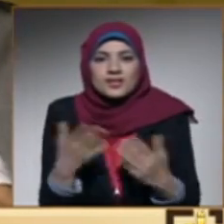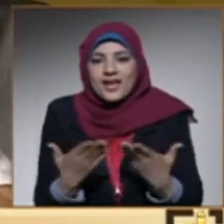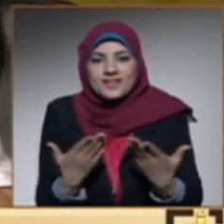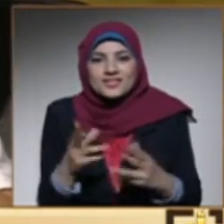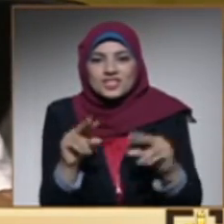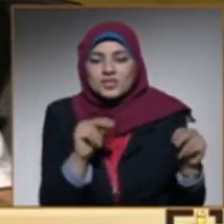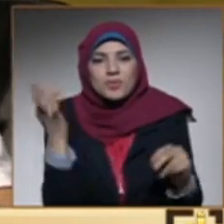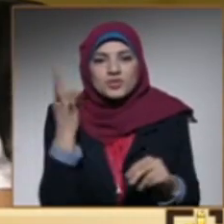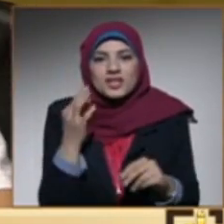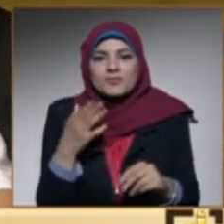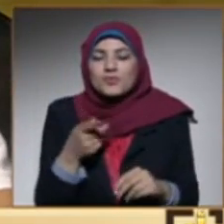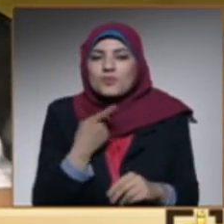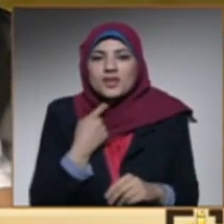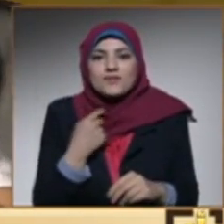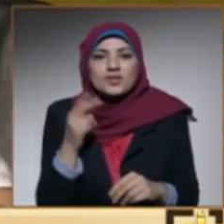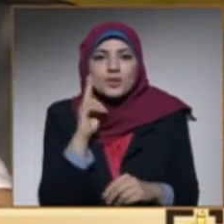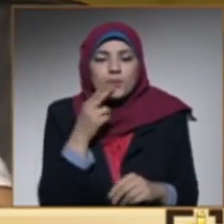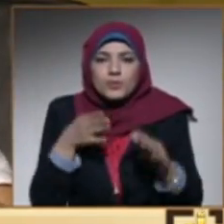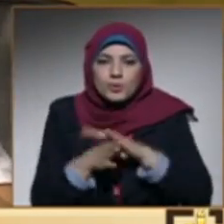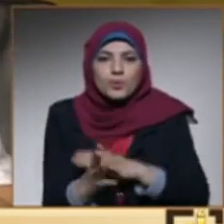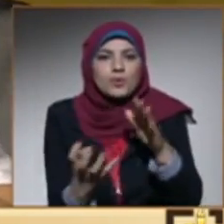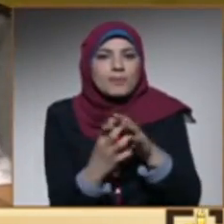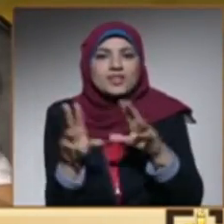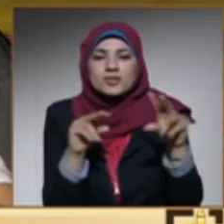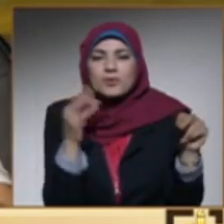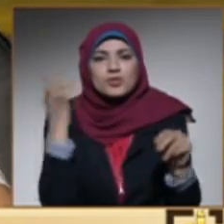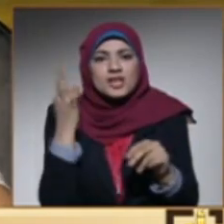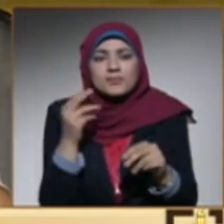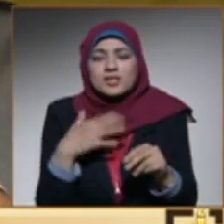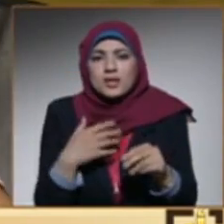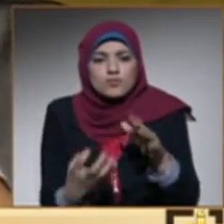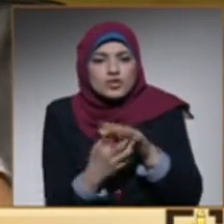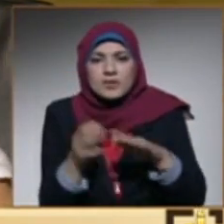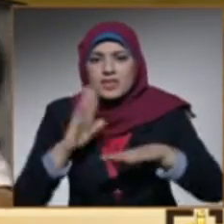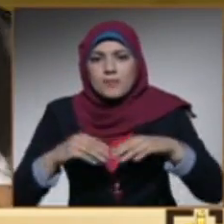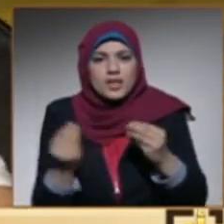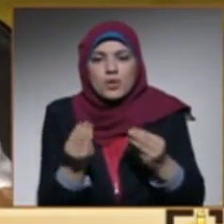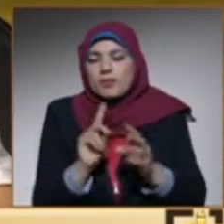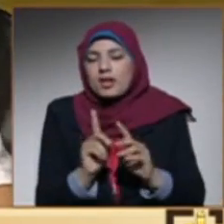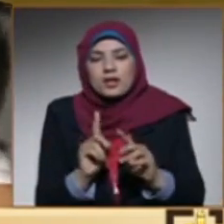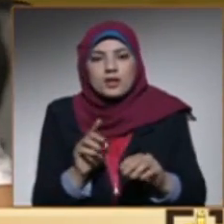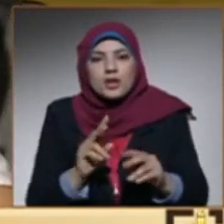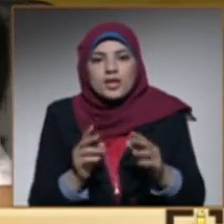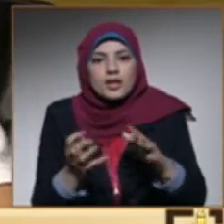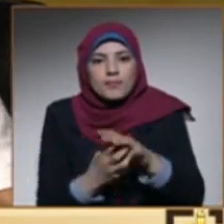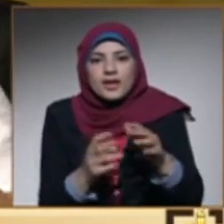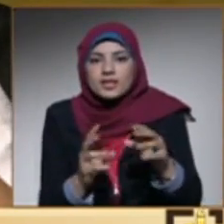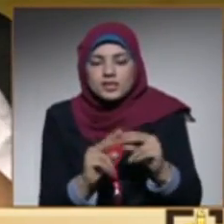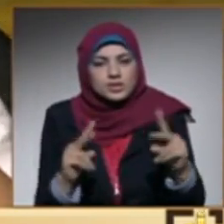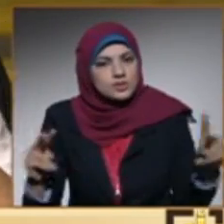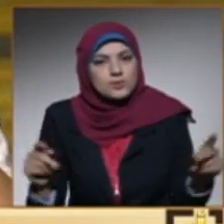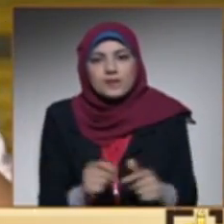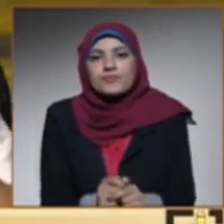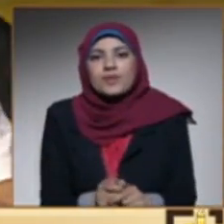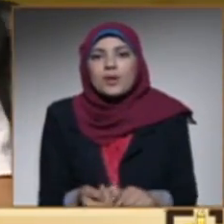كمان في الجامعه ان هم يخشوا جامعات كتيره مختلفه، ان احنا نفسي ان